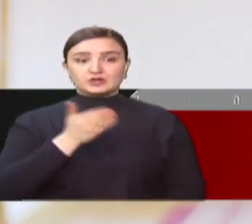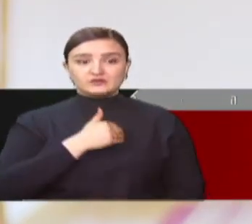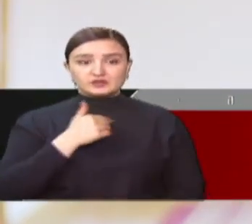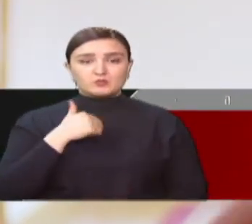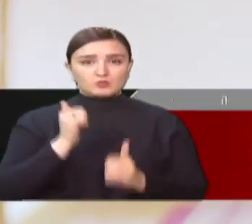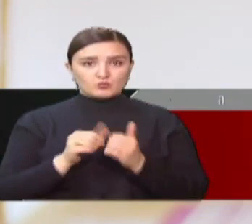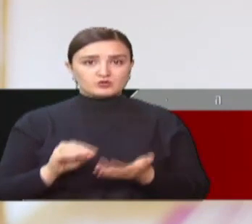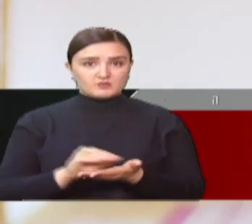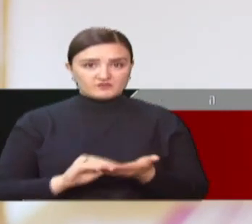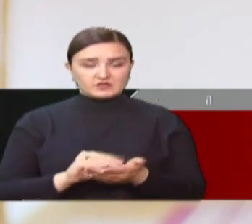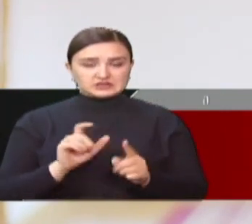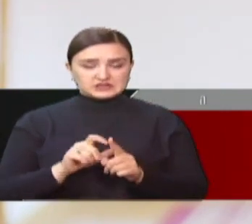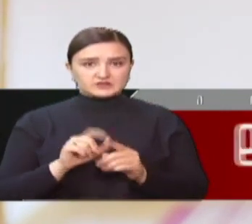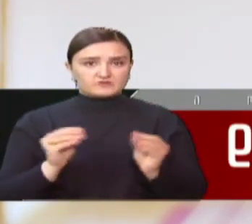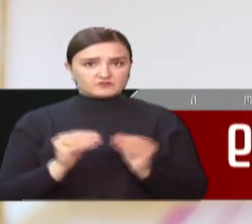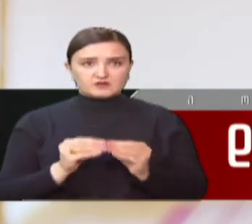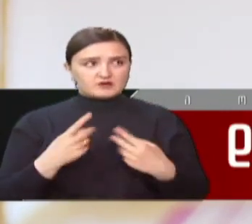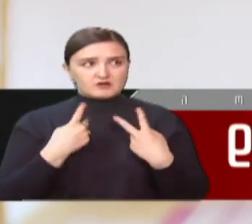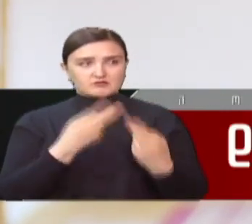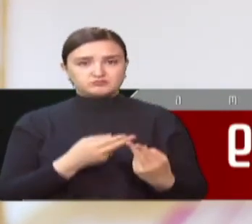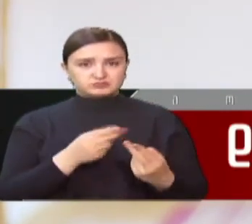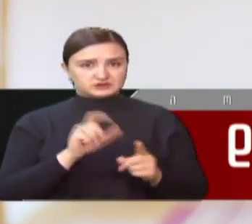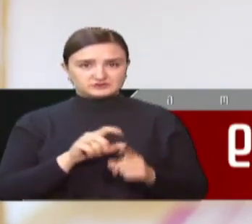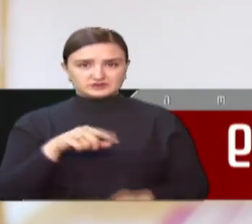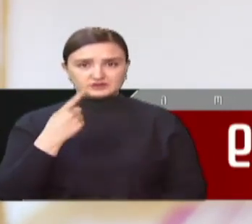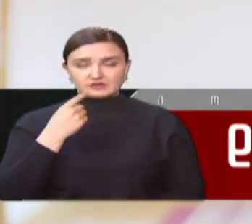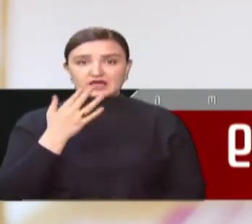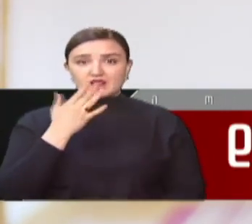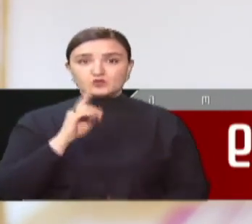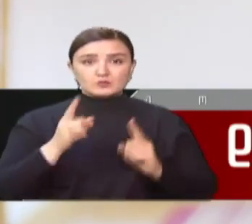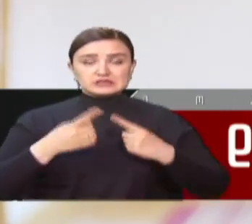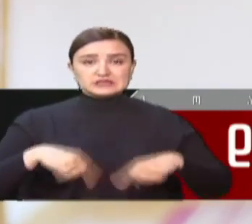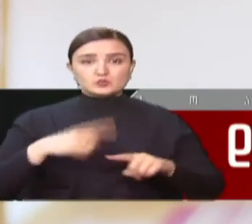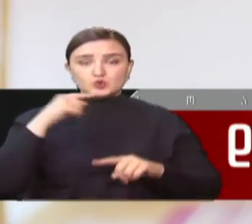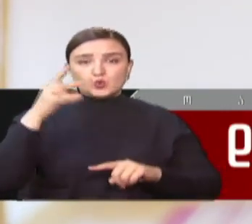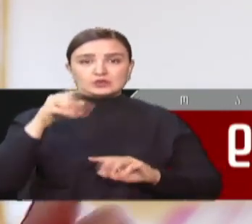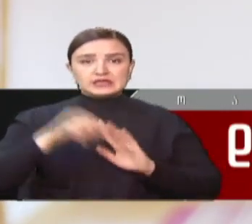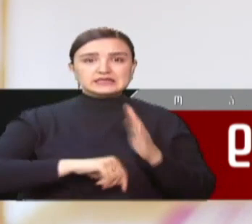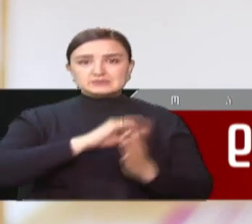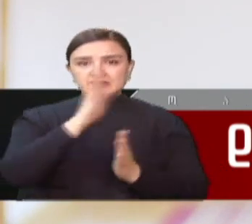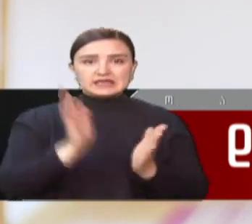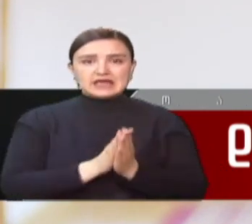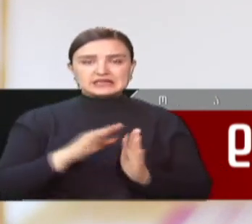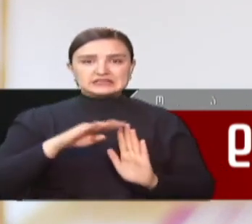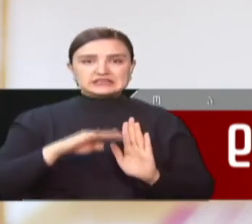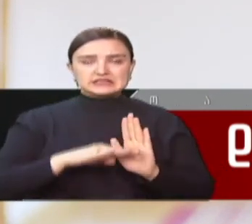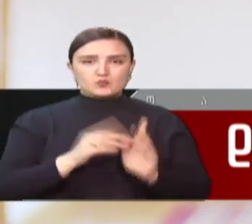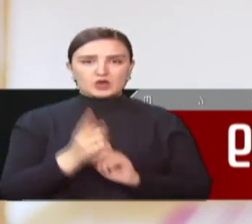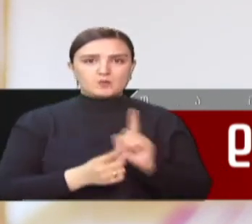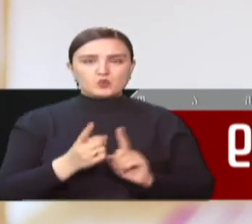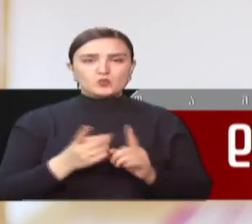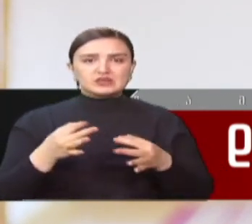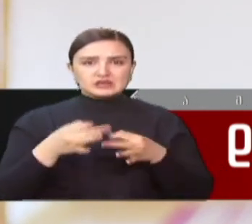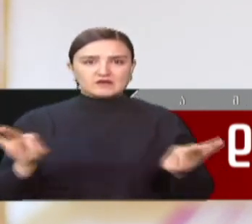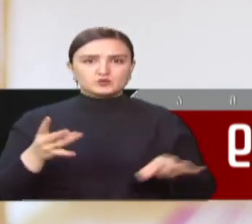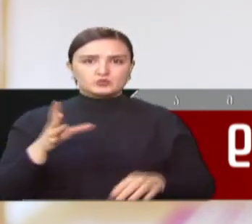ვიძახდი სულ სიტყვას წვიდა იგივე თქო ვენეციის კომისია. შემდეგ ევროსაბჭომაც რომ სისტემური რეფორმა საჭირო და სასამართლოა საჭირო რომ თავისუფალი